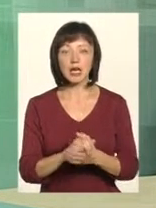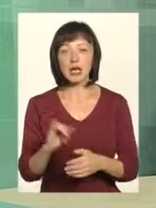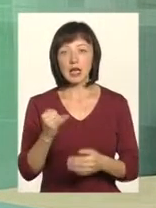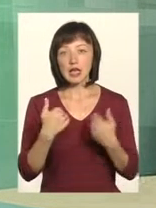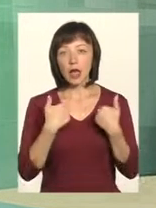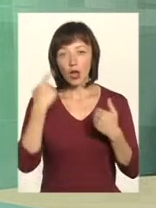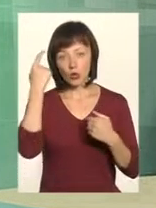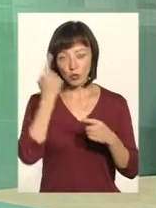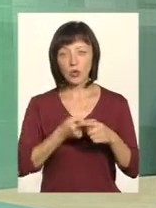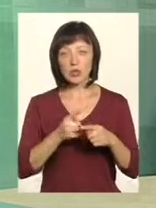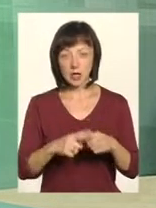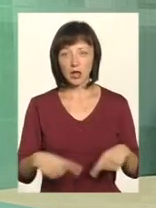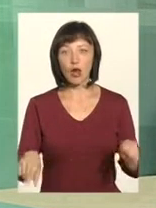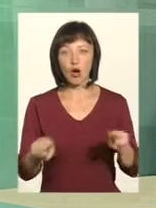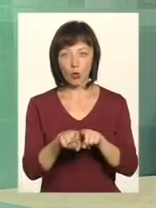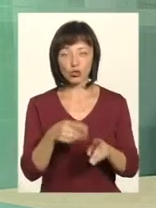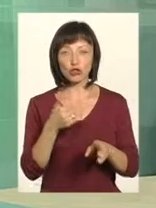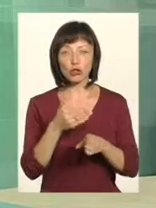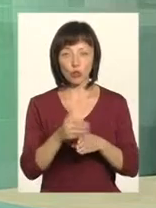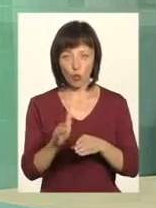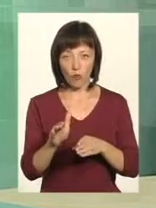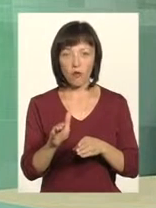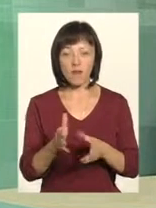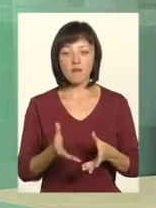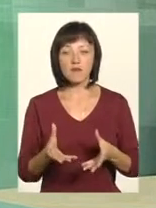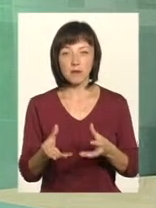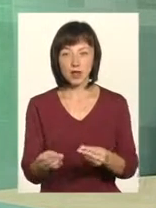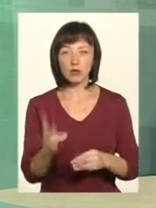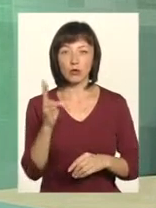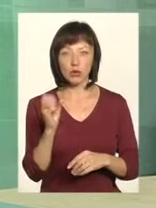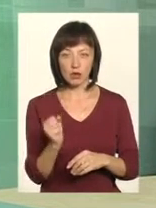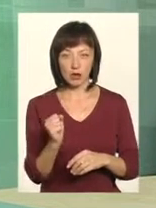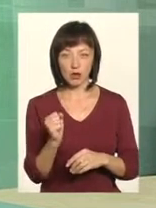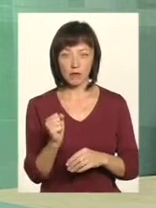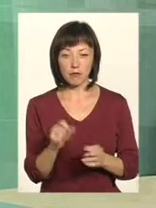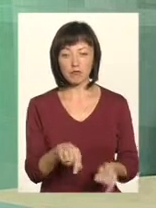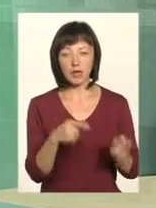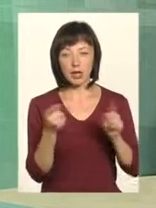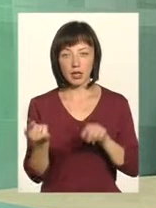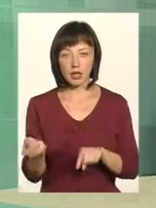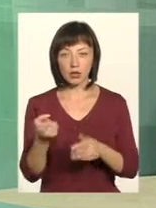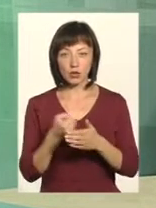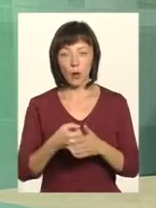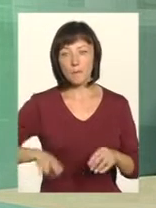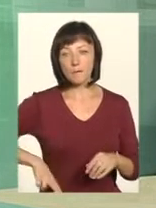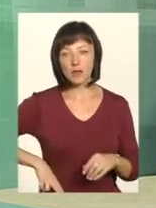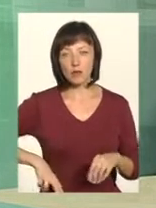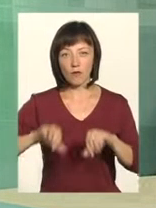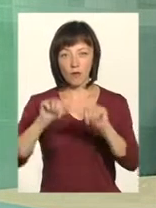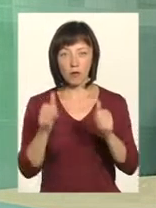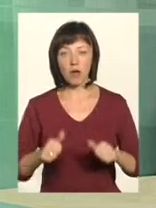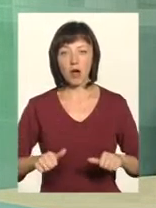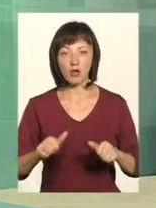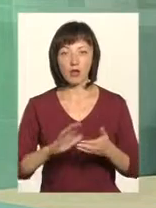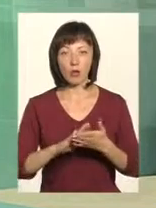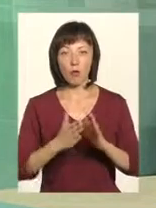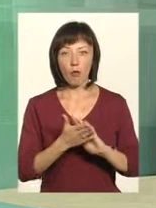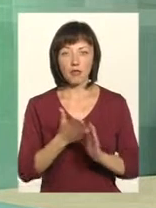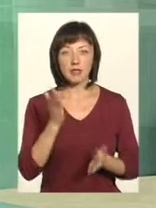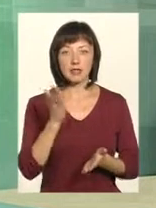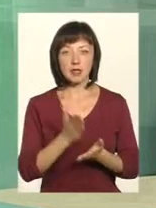думаю, що це також частково вплинуло на перехід до Мінського формату домовленості, який